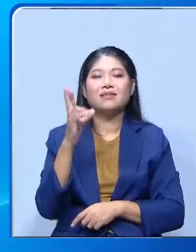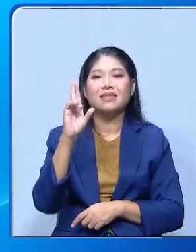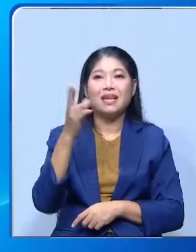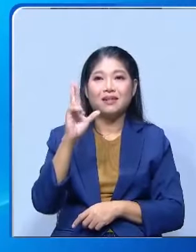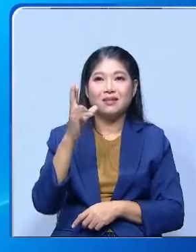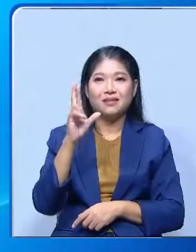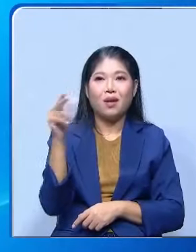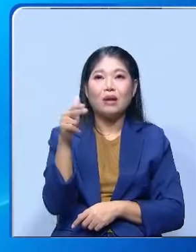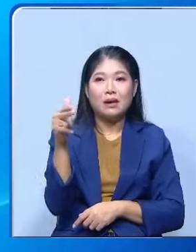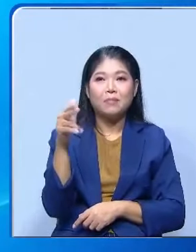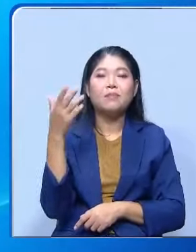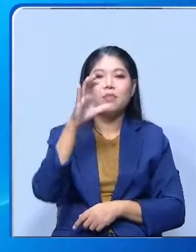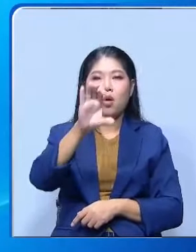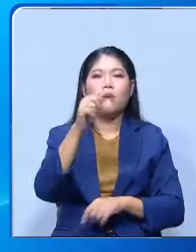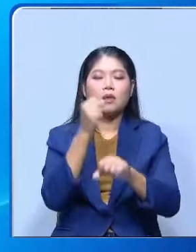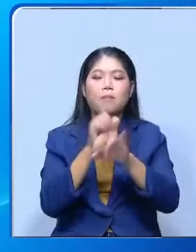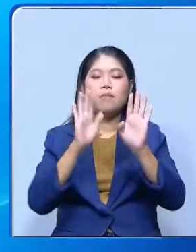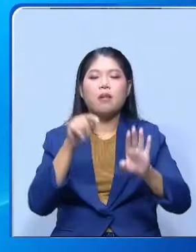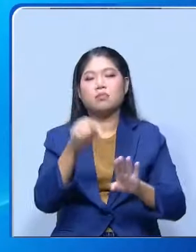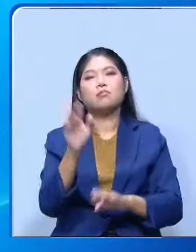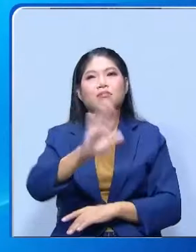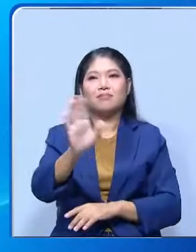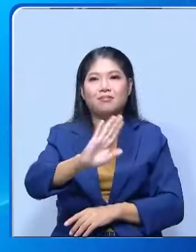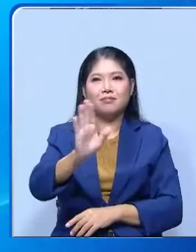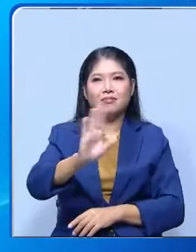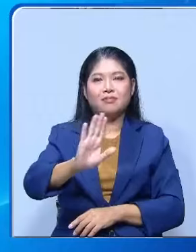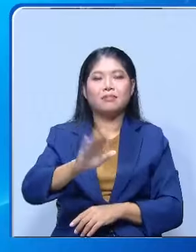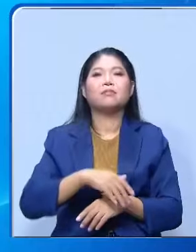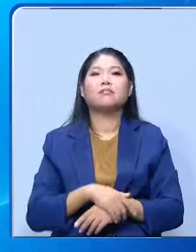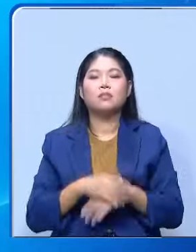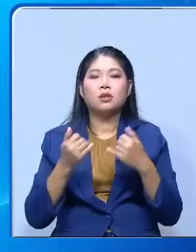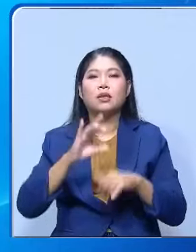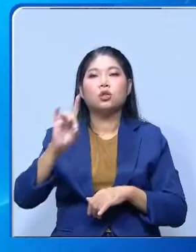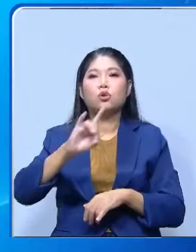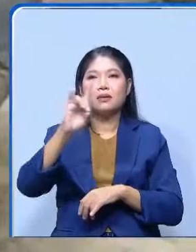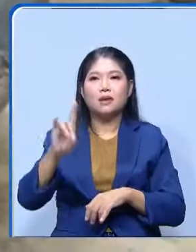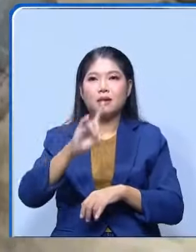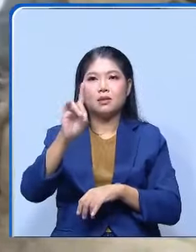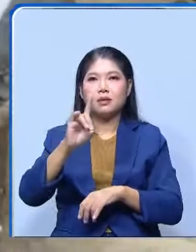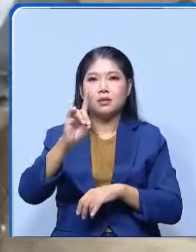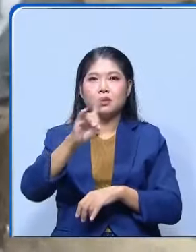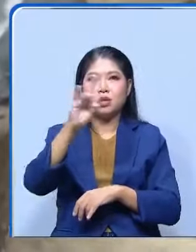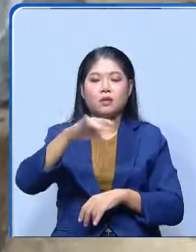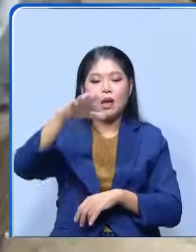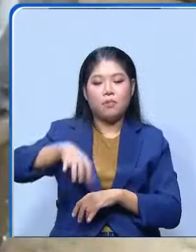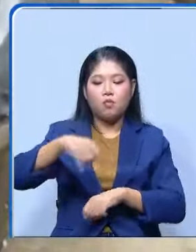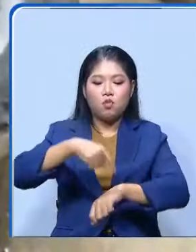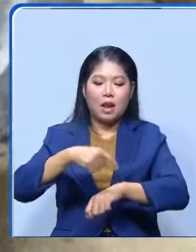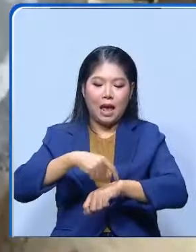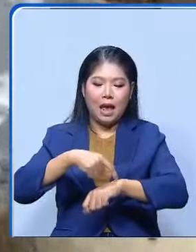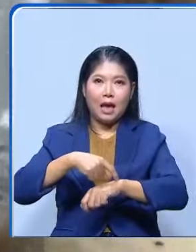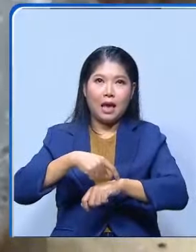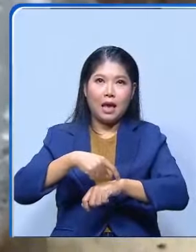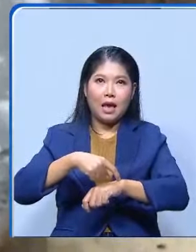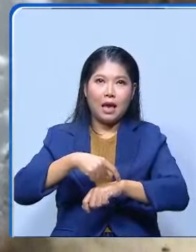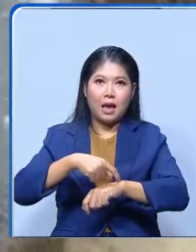อกว่าอย่าทำเลยอย่าทำแบบนี้กับน้อง อย่าทำ ให้ล่าสุดทางสวนสัตว์เปิดเขาเขียวต้องแจ้งเวลาเยี่ยมชมความน่ารักของเจ้าหมู